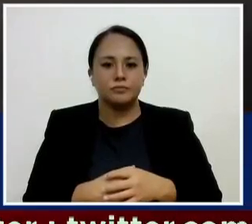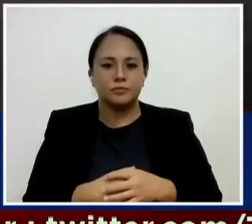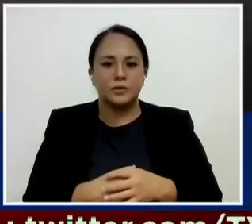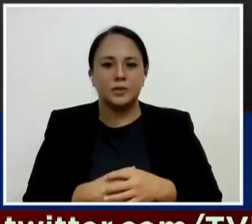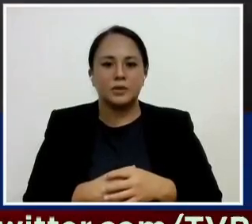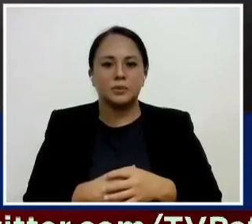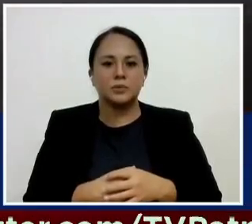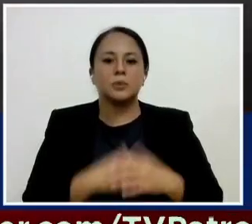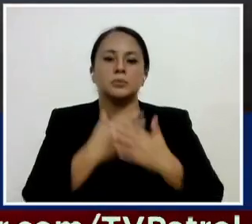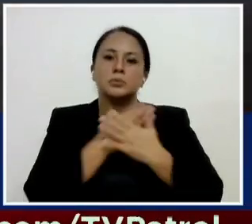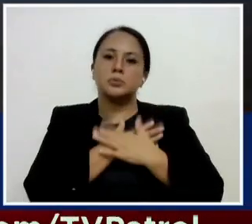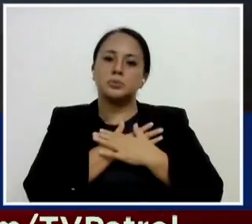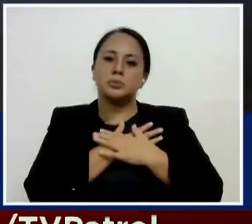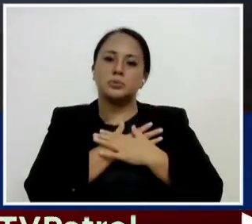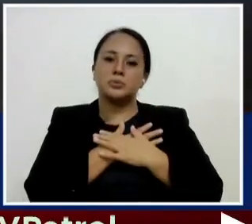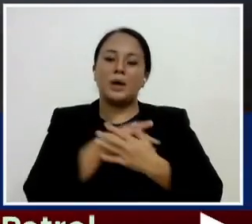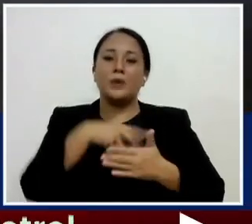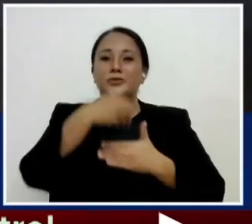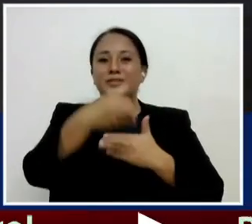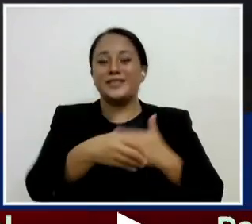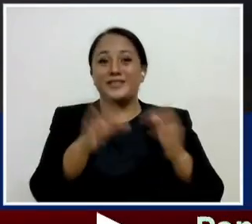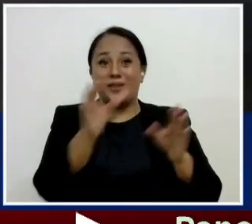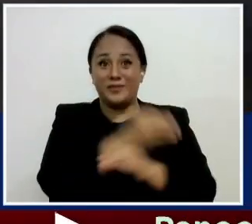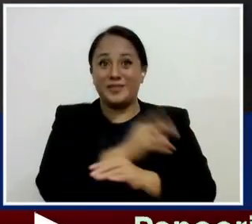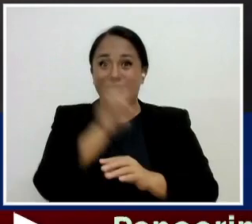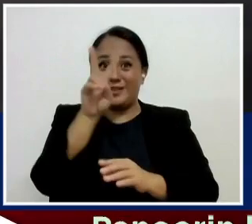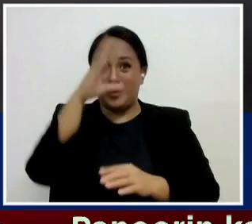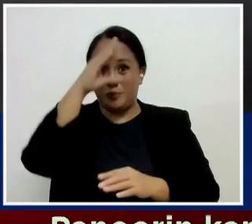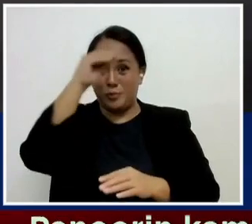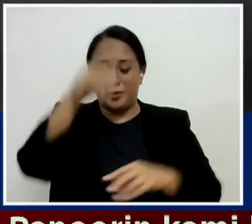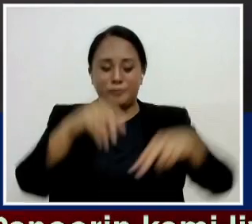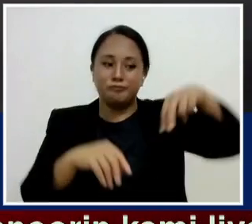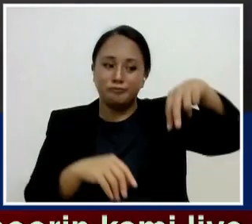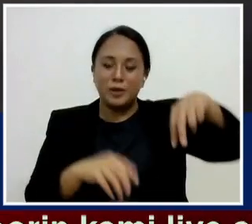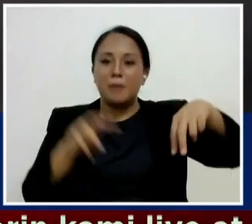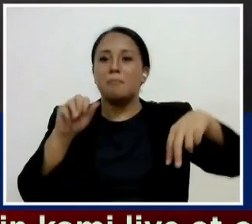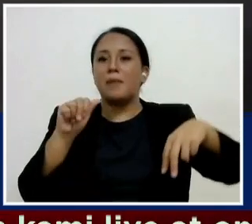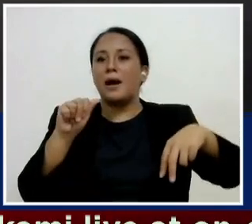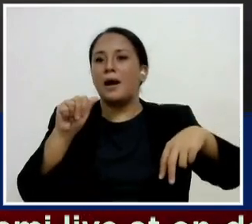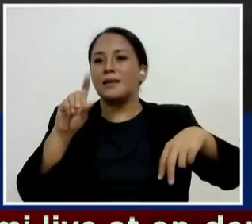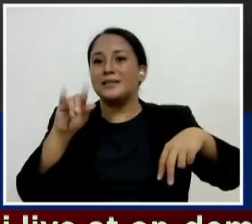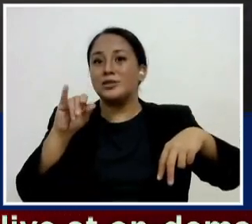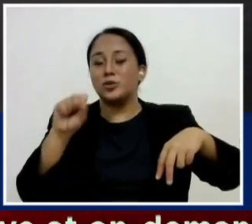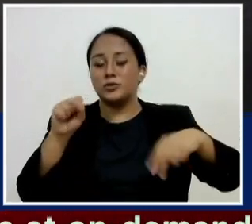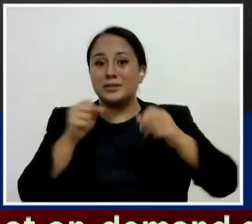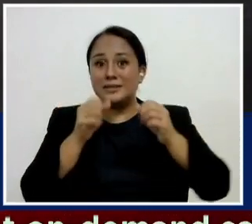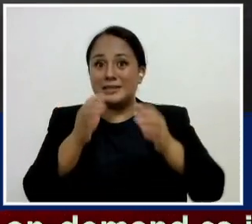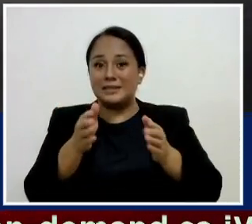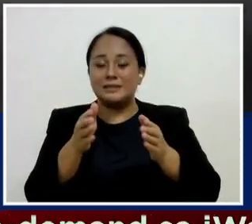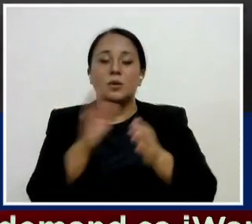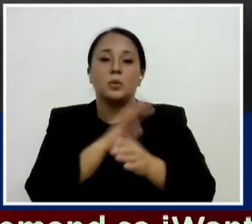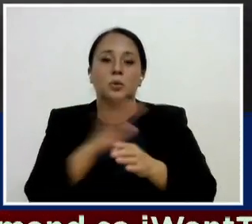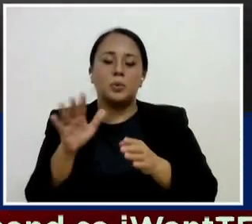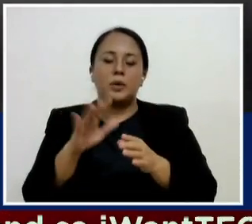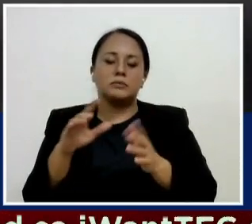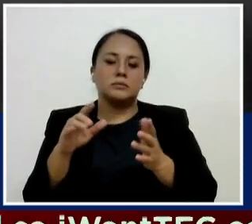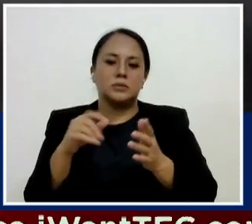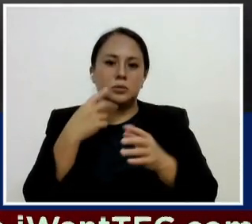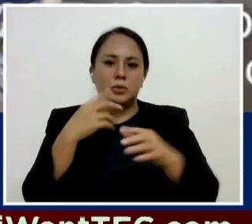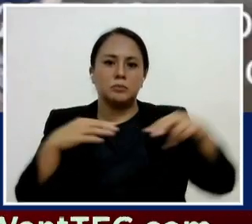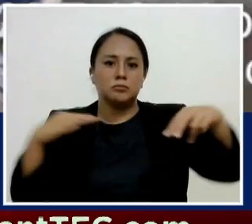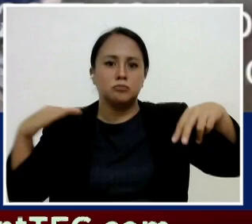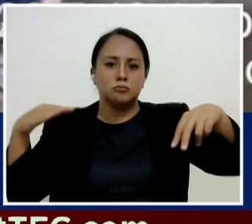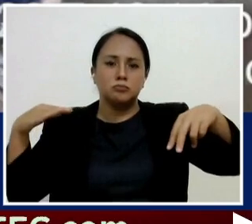Nagpapahinga sa labas ng kanilang opisina ang dalawang lalaki sa Madison Street sa Barangay Ilaya, Mandaluyong City, nang biglang sumalpok ang isang SUV